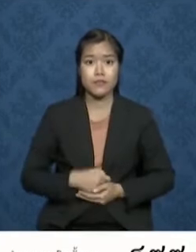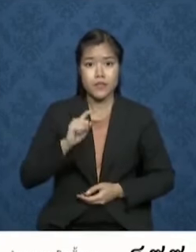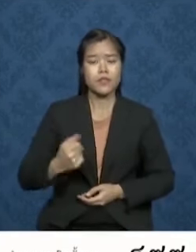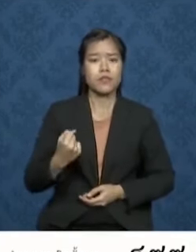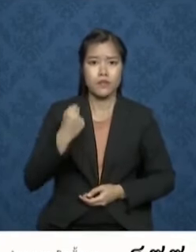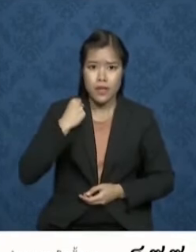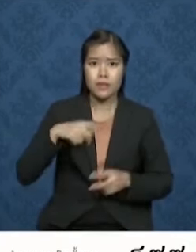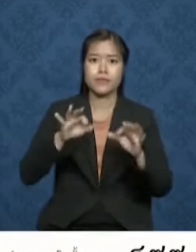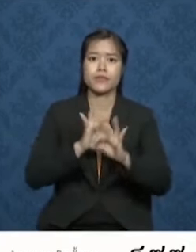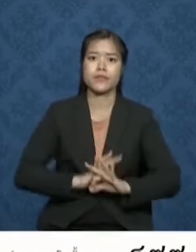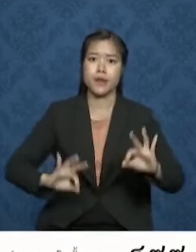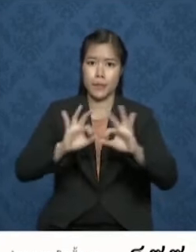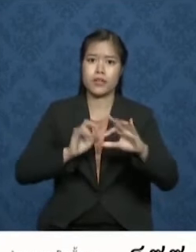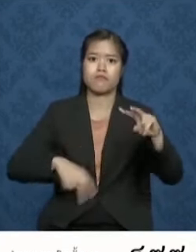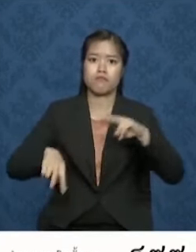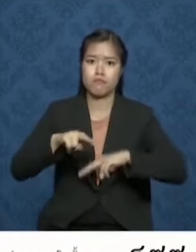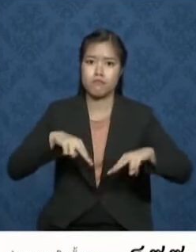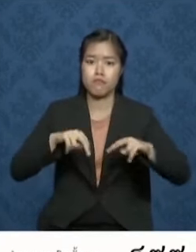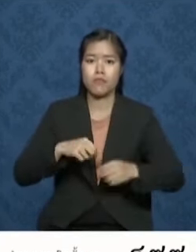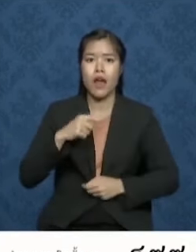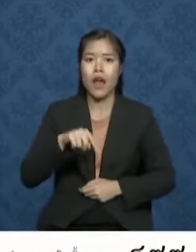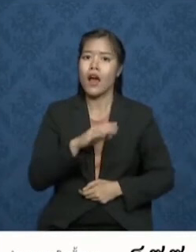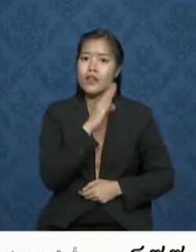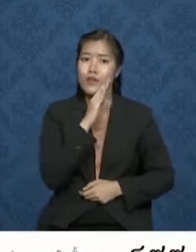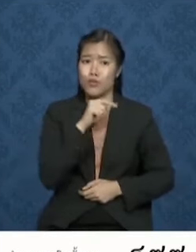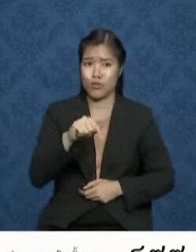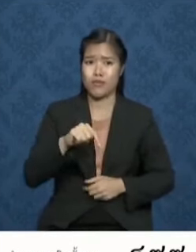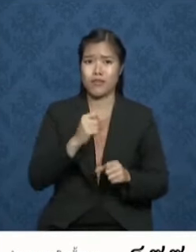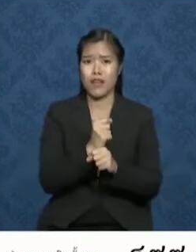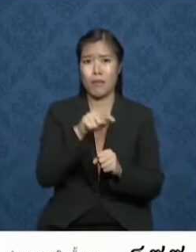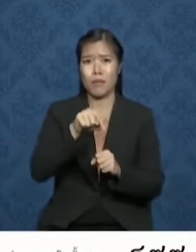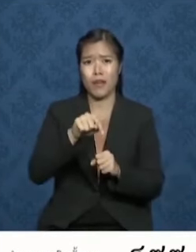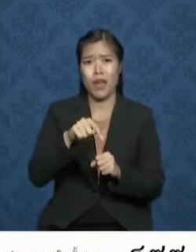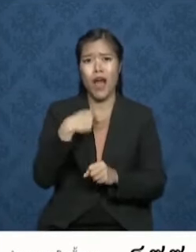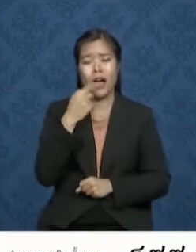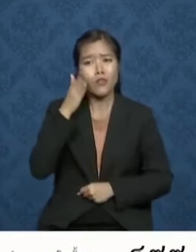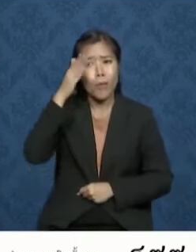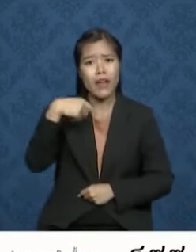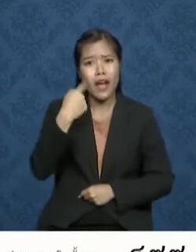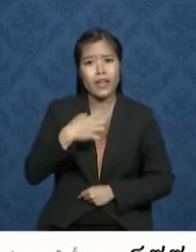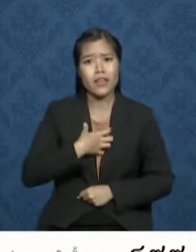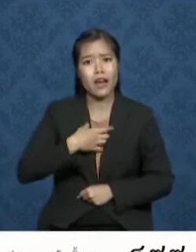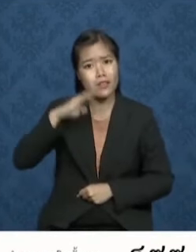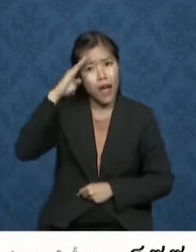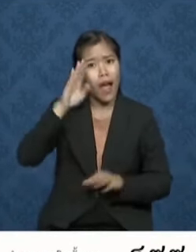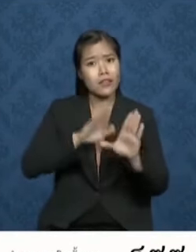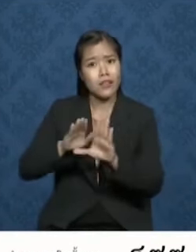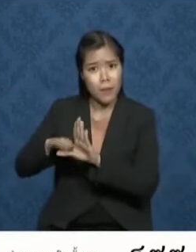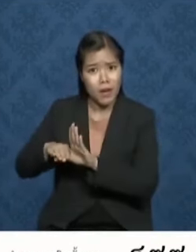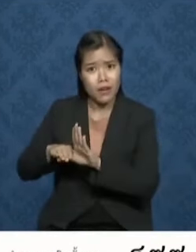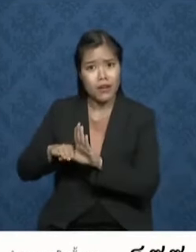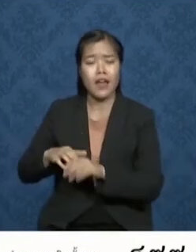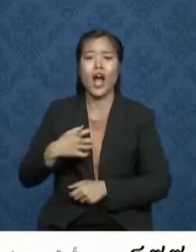ความสำคัญแล้วแบบนี้ใครจะอยากมาเป็นทหารแบบสมัครใจเขาอยากมายึดสรภูมิไม่ใช่มา